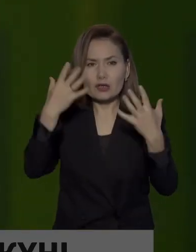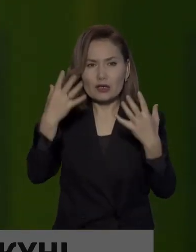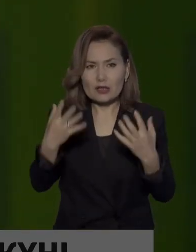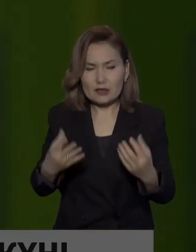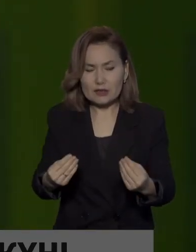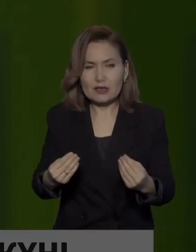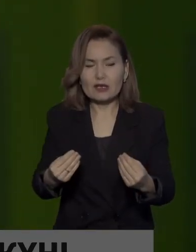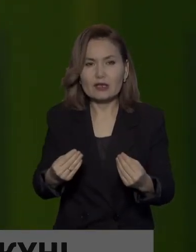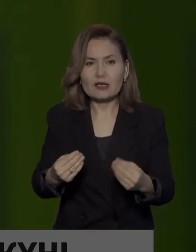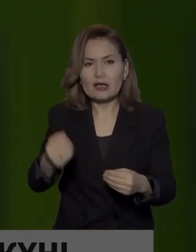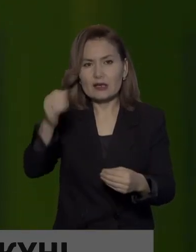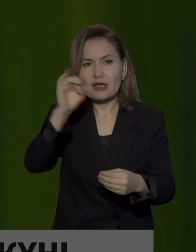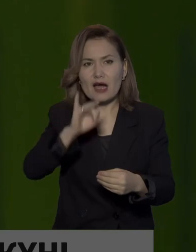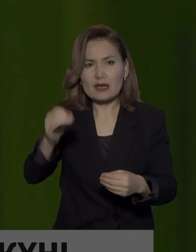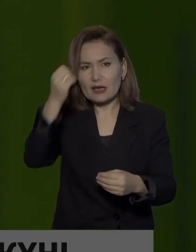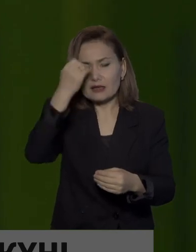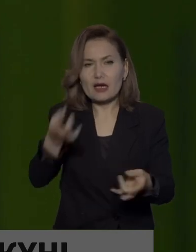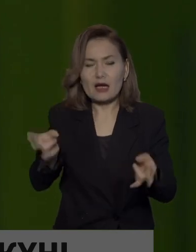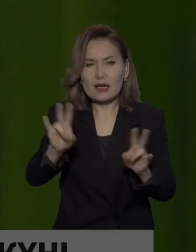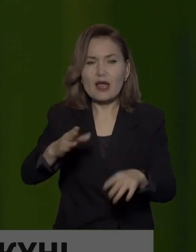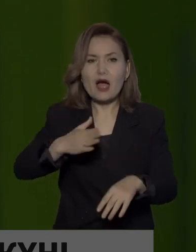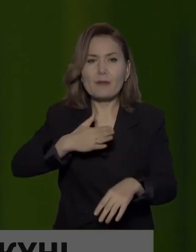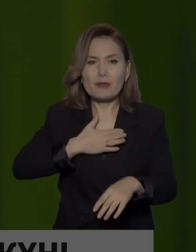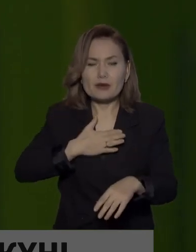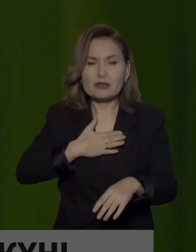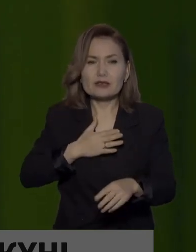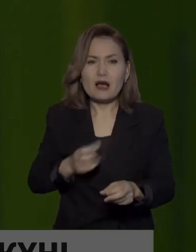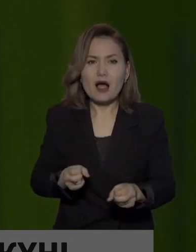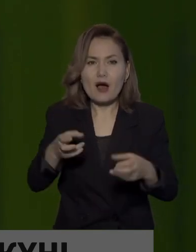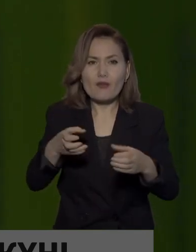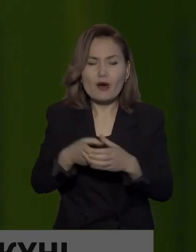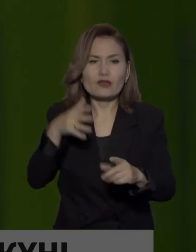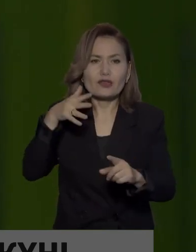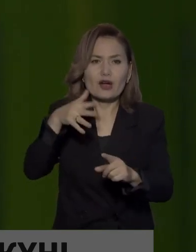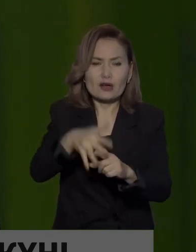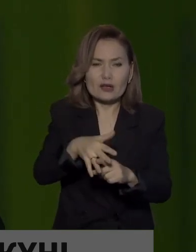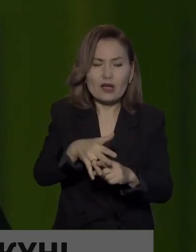белгілі. Жалпы біз содырлардың қолынан шейіт кеткен